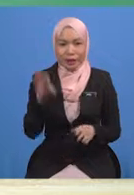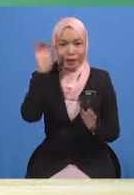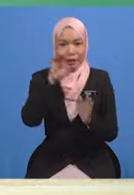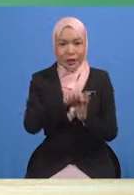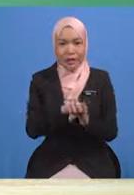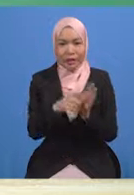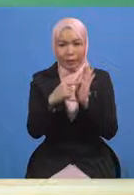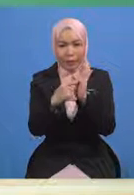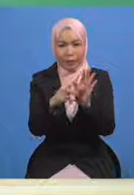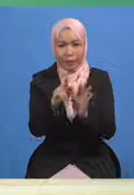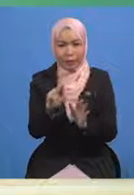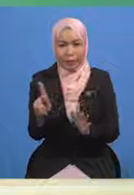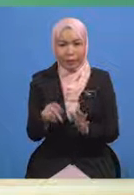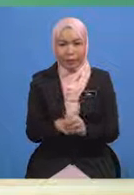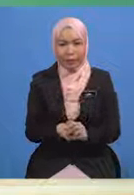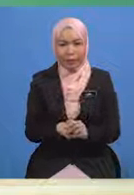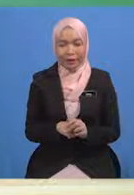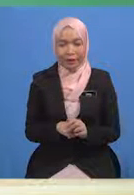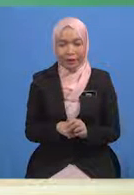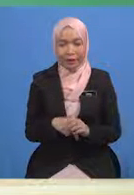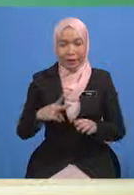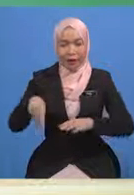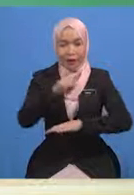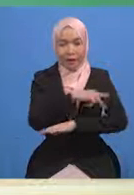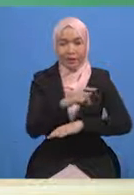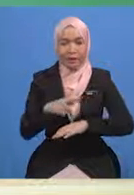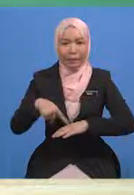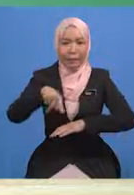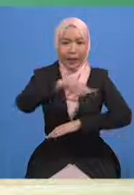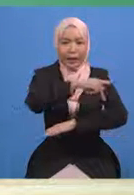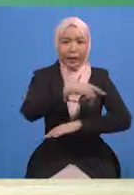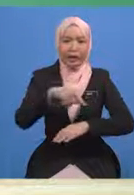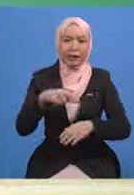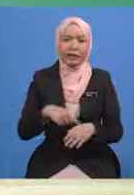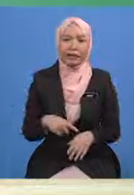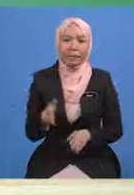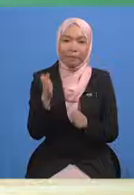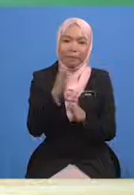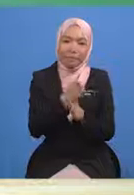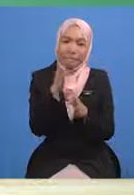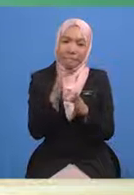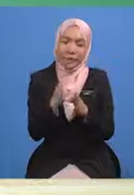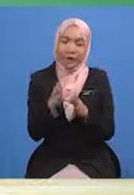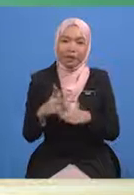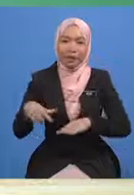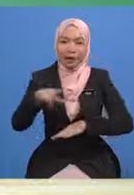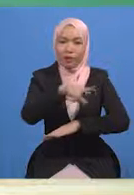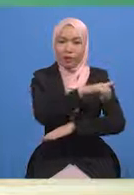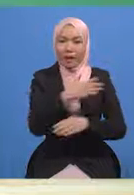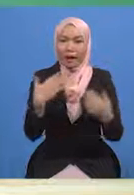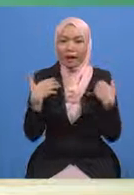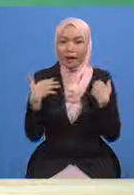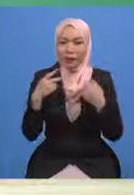Gambar menunjukkan kawasan pantai di tepi laut. Terdapat